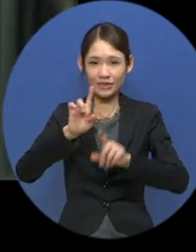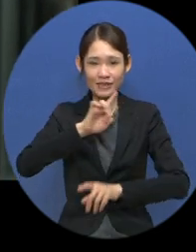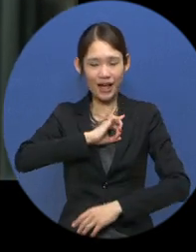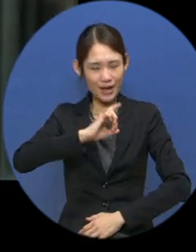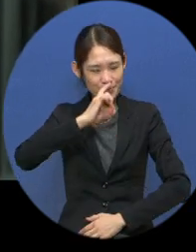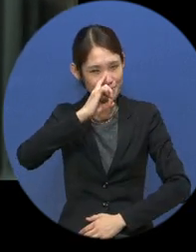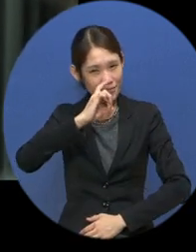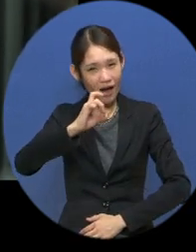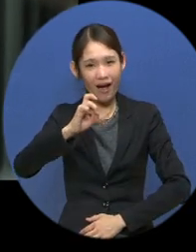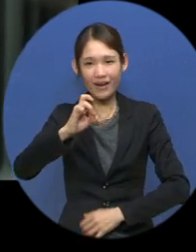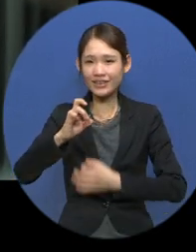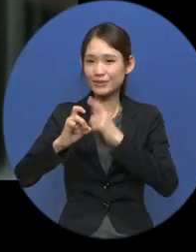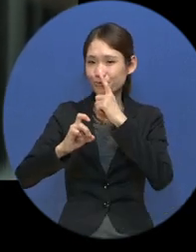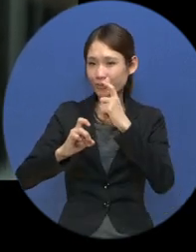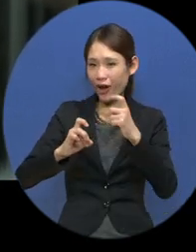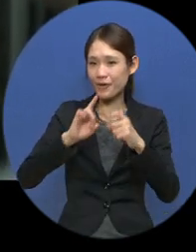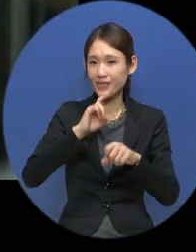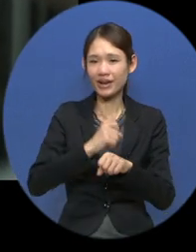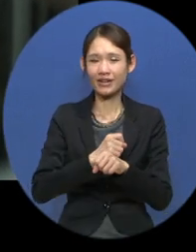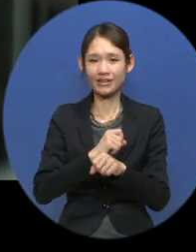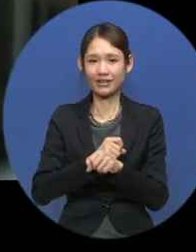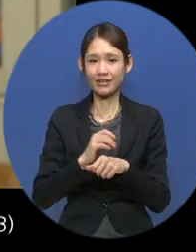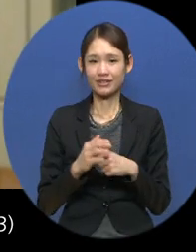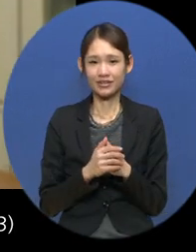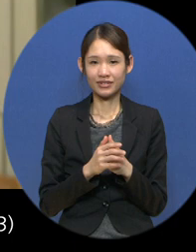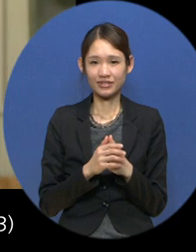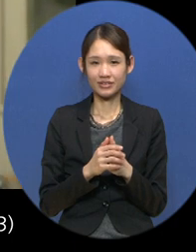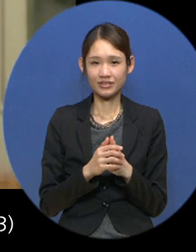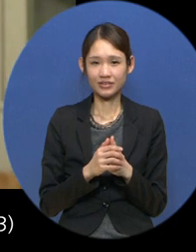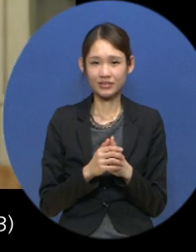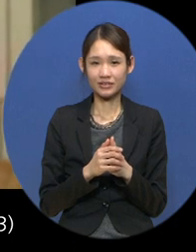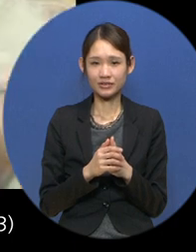멋지다는 진정한 배우들입니다. 나 도와줄게.